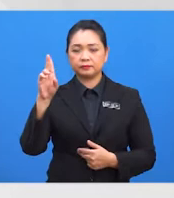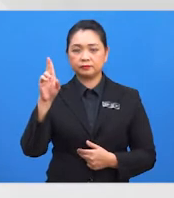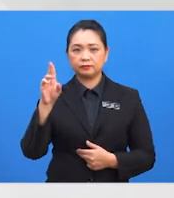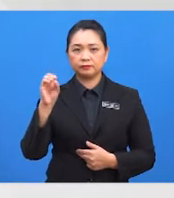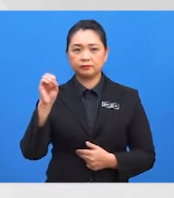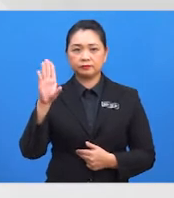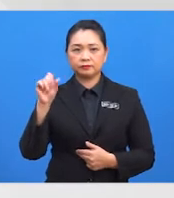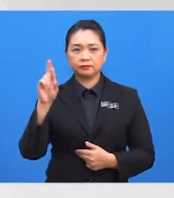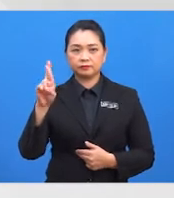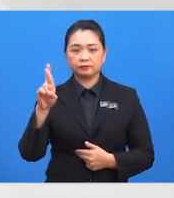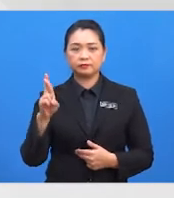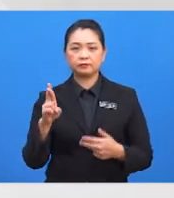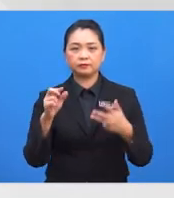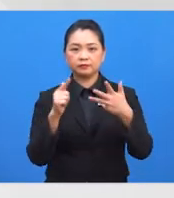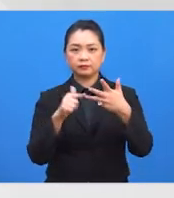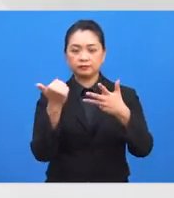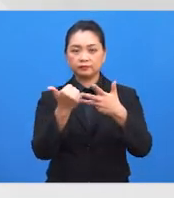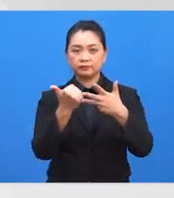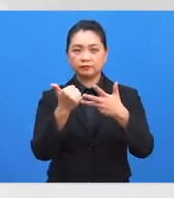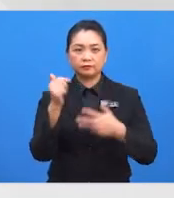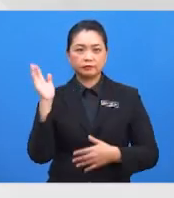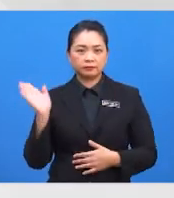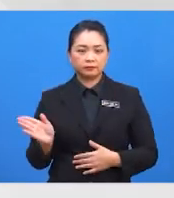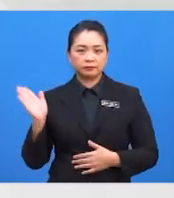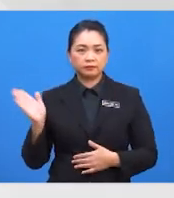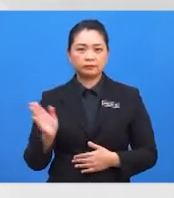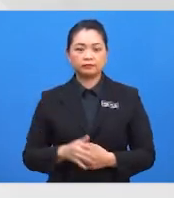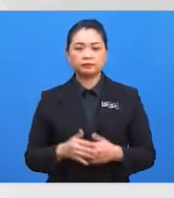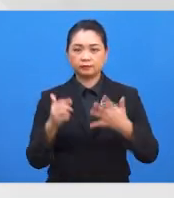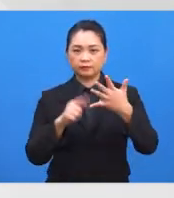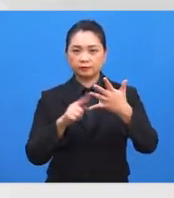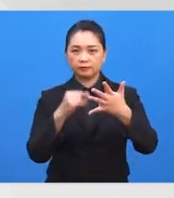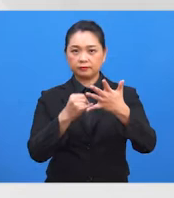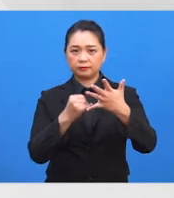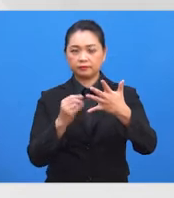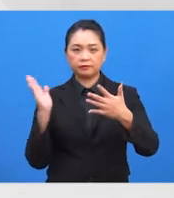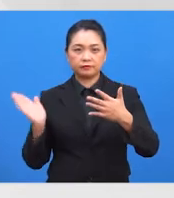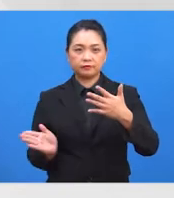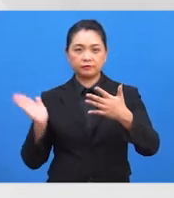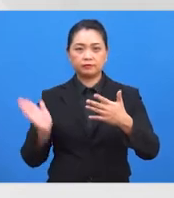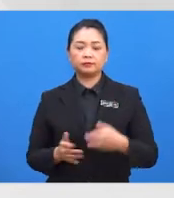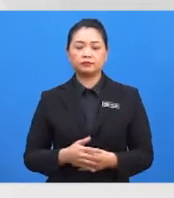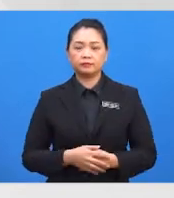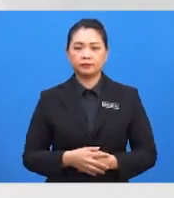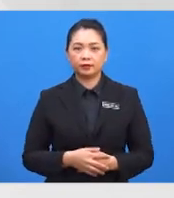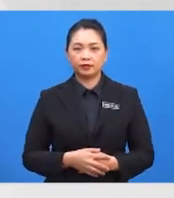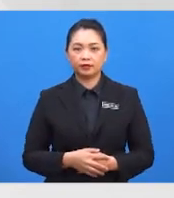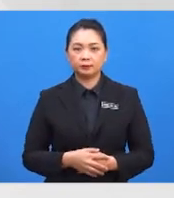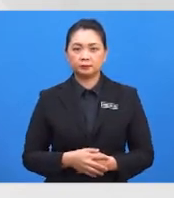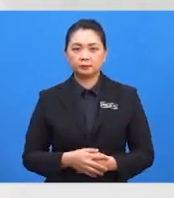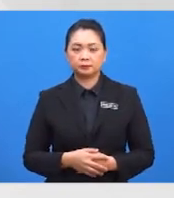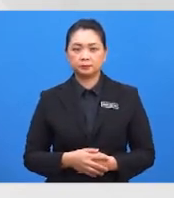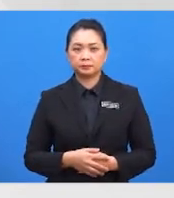bar, yang keempat registration mark, dan yang terakhir page information.